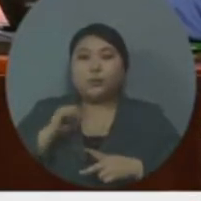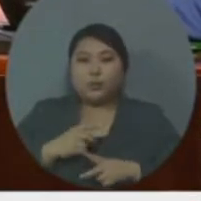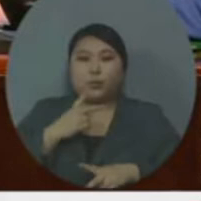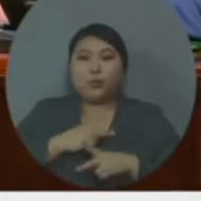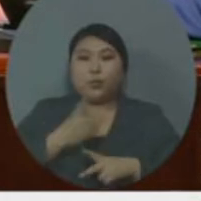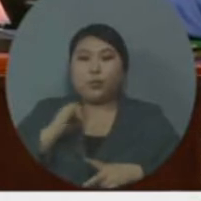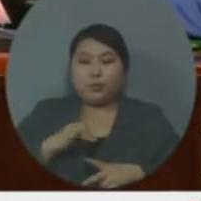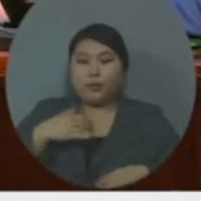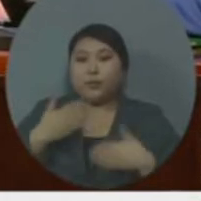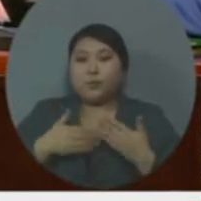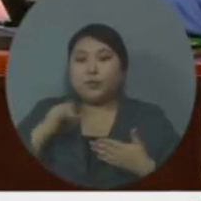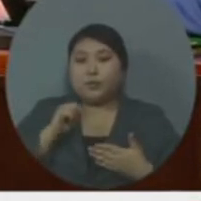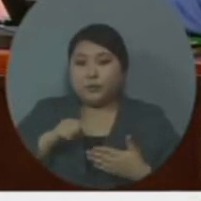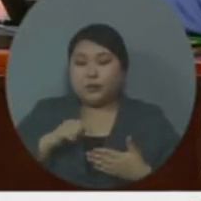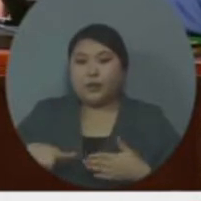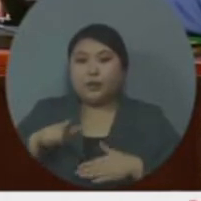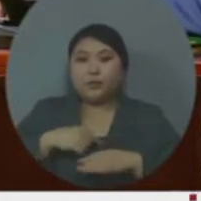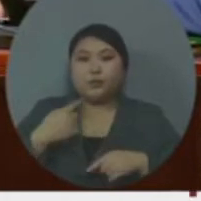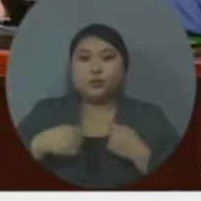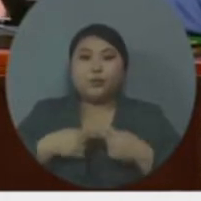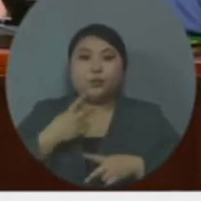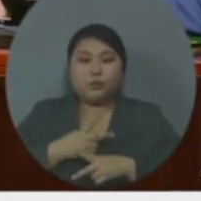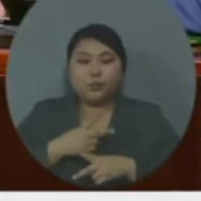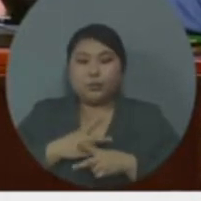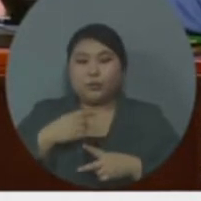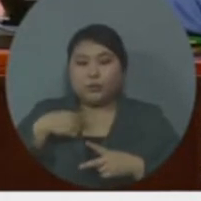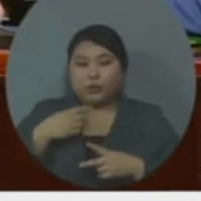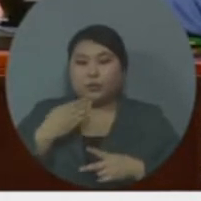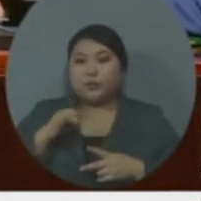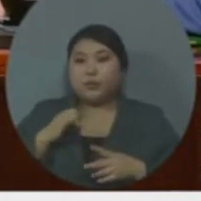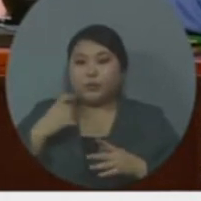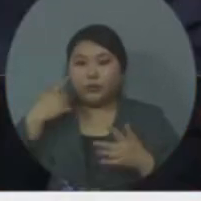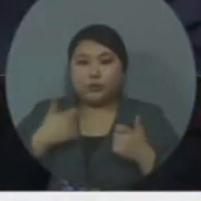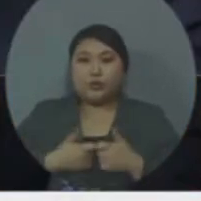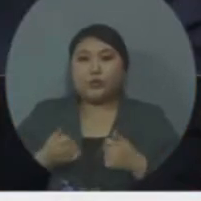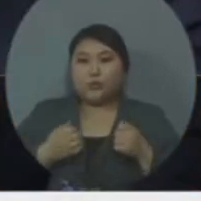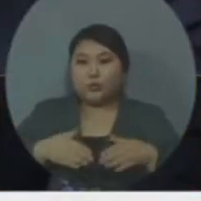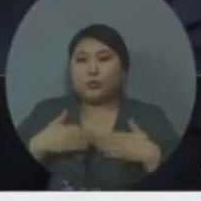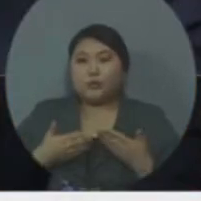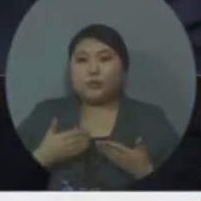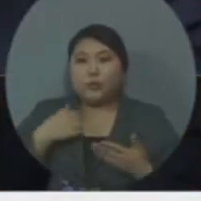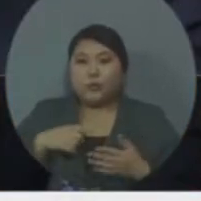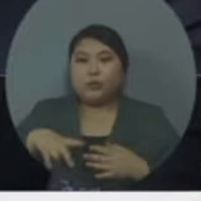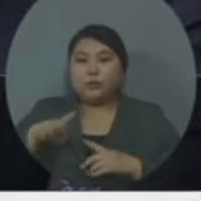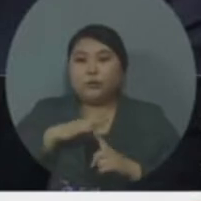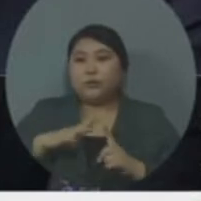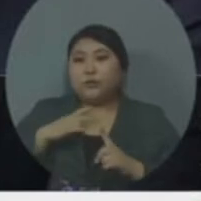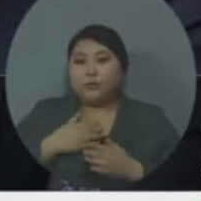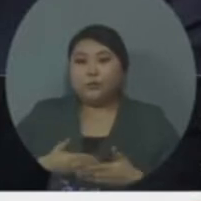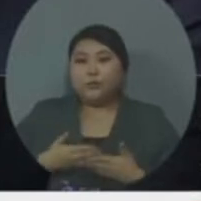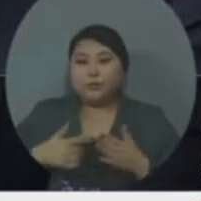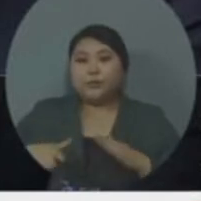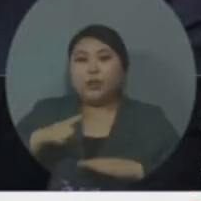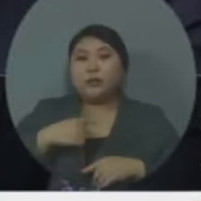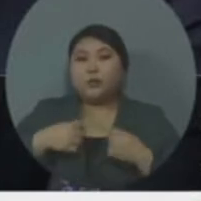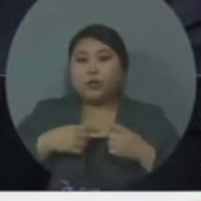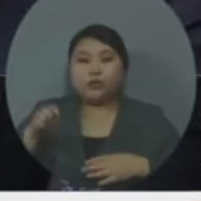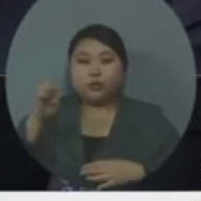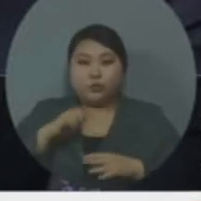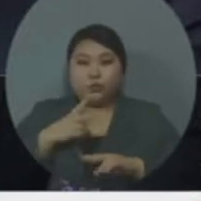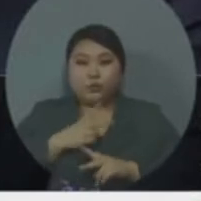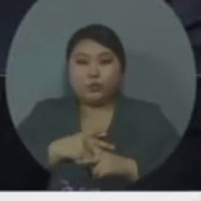ирсэн энэ байдлыг газрын тухай хуулийн шинтгэлээр зохицуулж өгнө гэж бүлэг энэ хуулийн төслийг дэмжсэн байна. Газрын тухай ерөнхий хуулиас